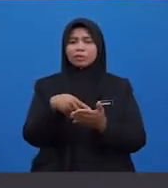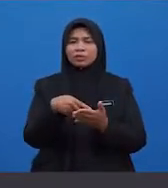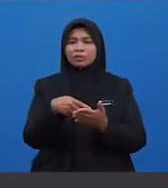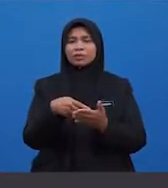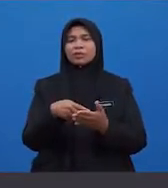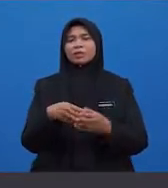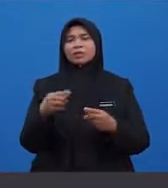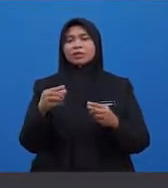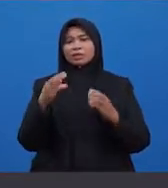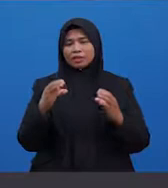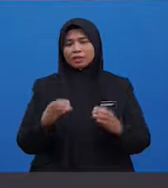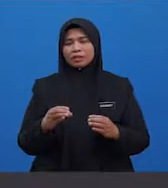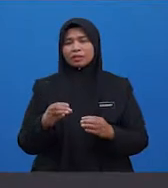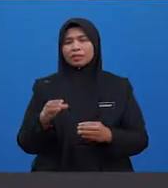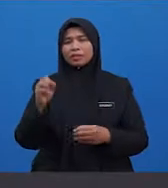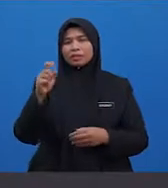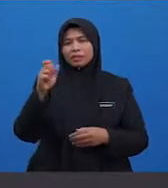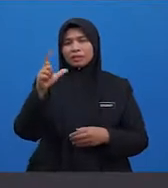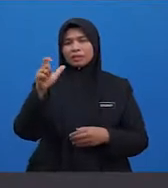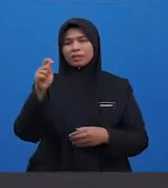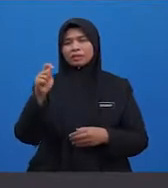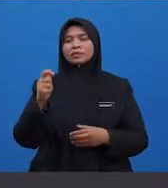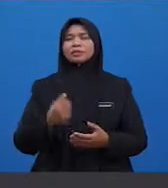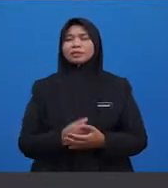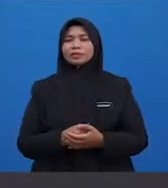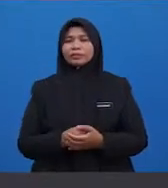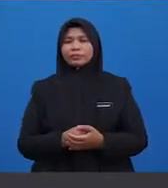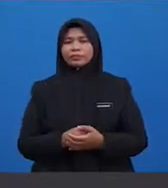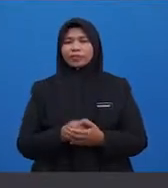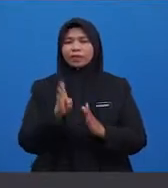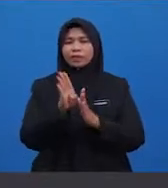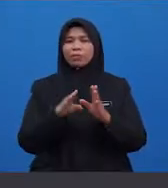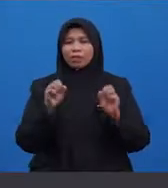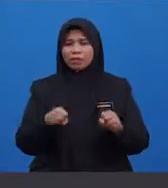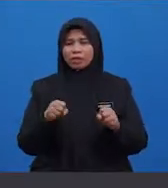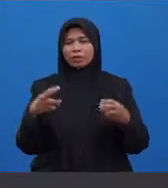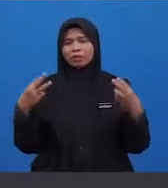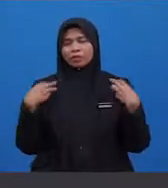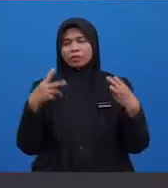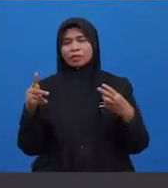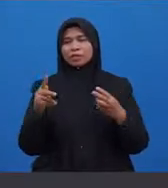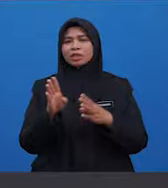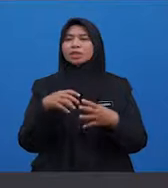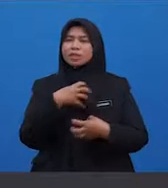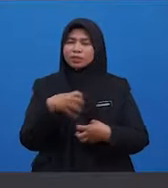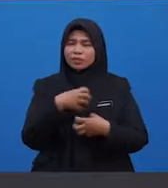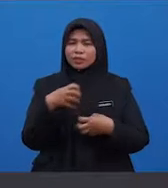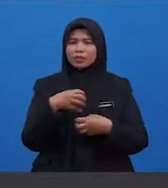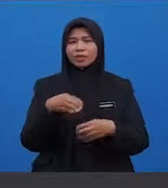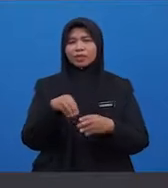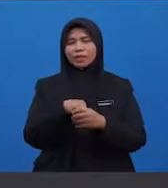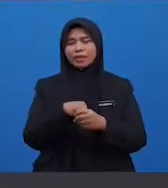atlet dan jurulatih, berfalsafah kejayaan, berupaya mewujudkan keseronokan